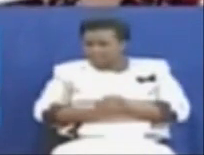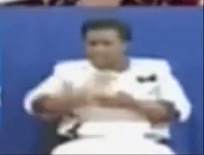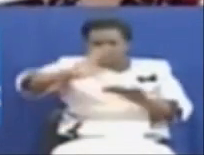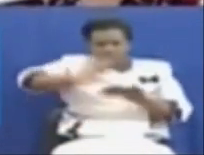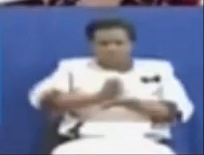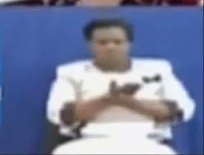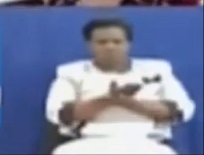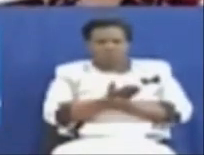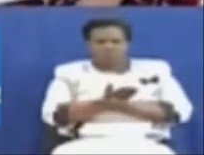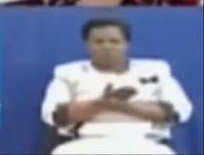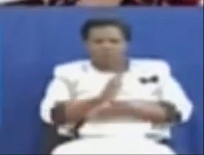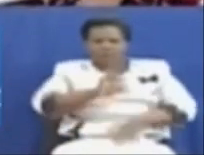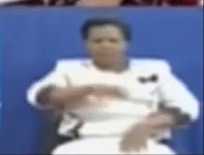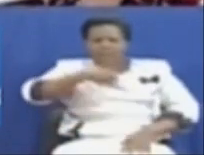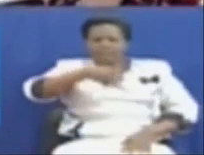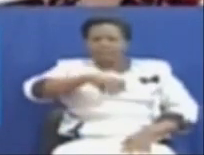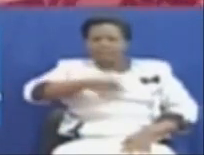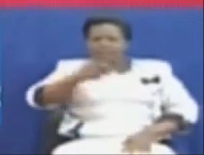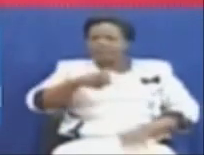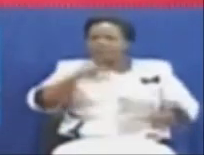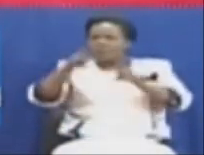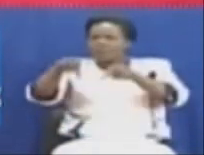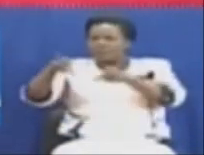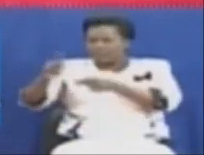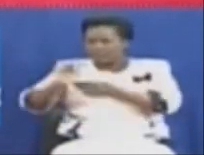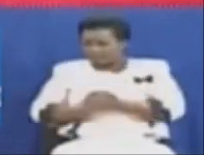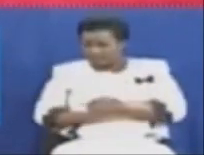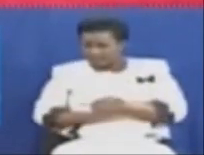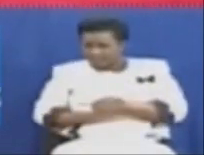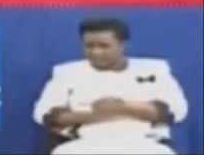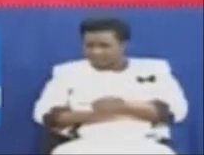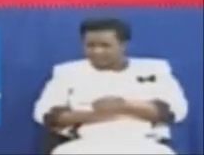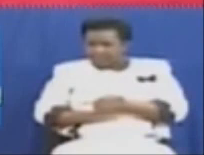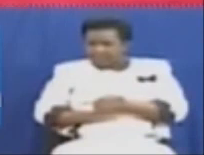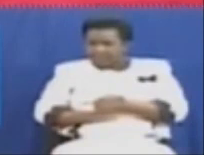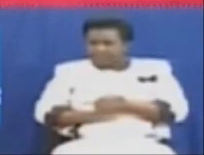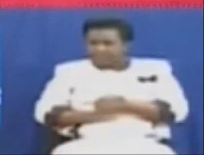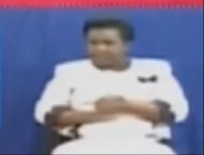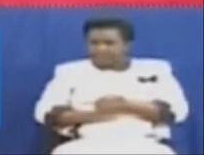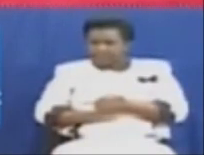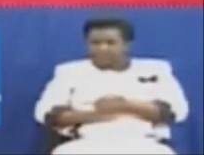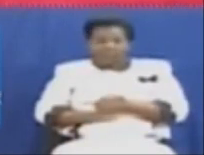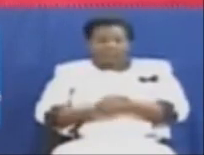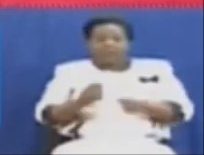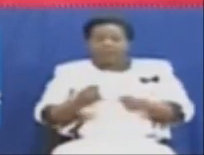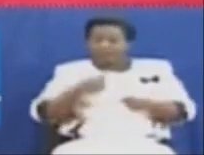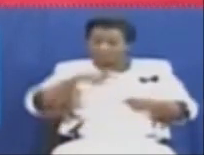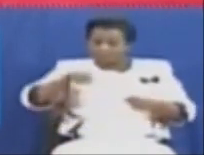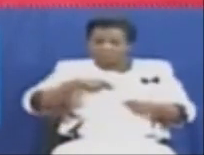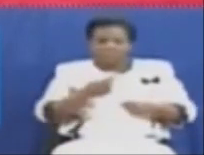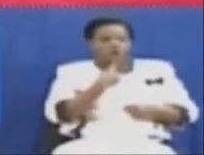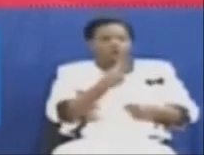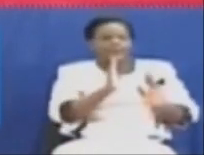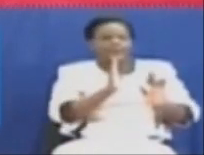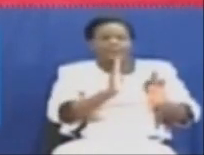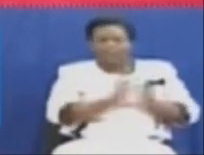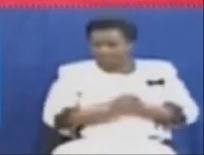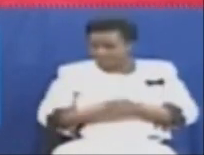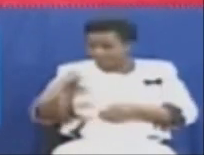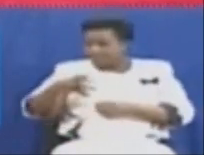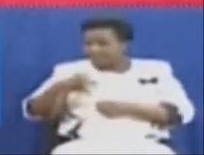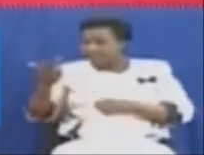kwamba tunatoa huduma ya maji kama vile biashara. Hapana. Kwa agizo lishatolewa na Wizara ya Maji